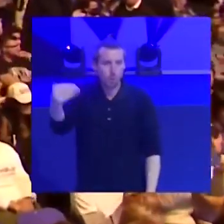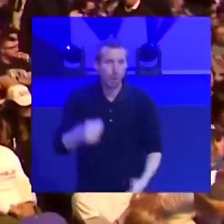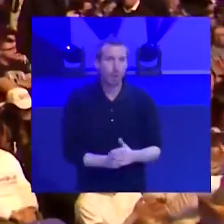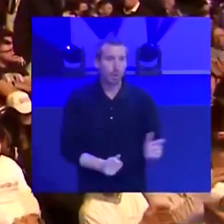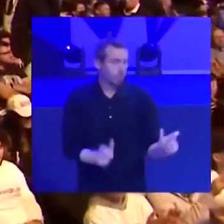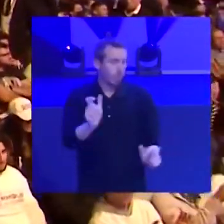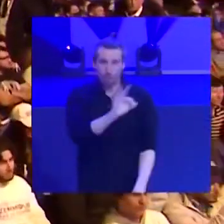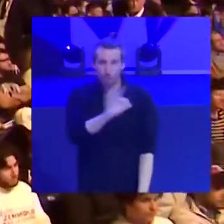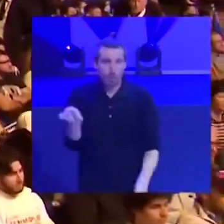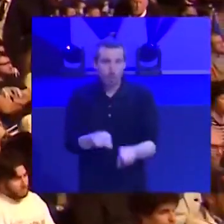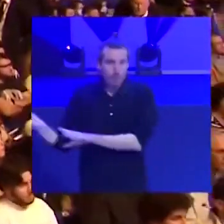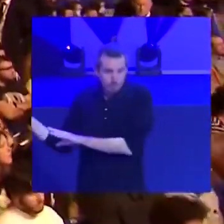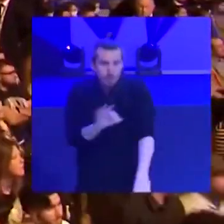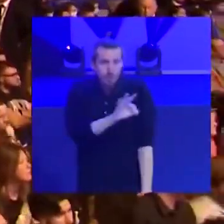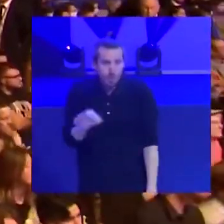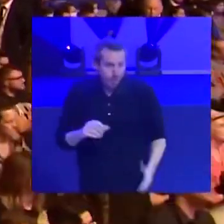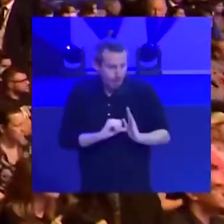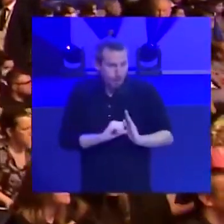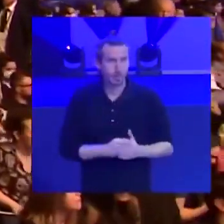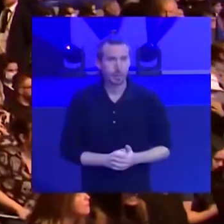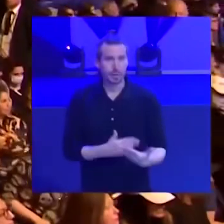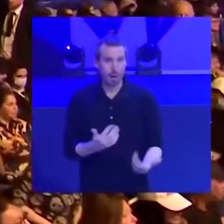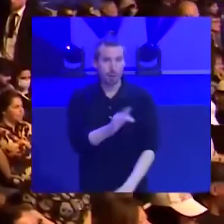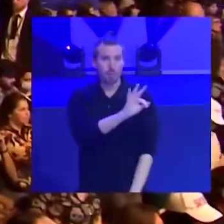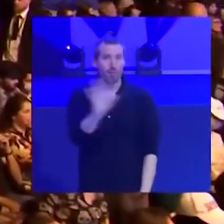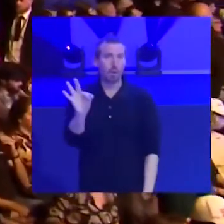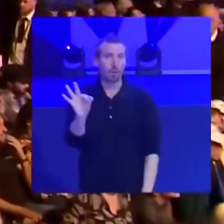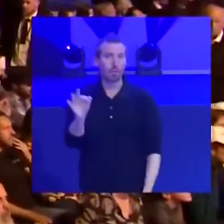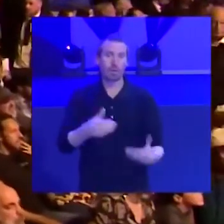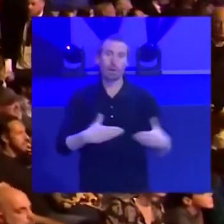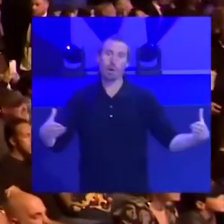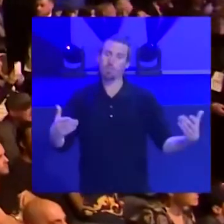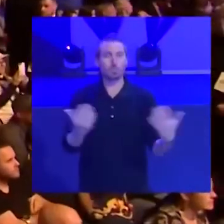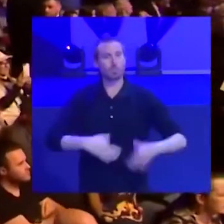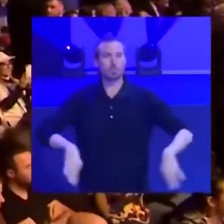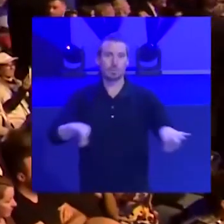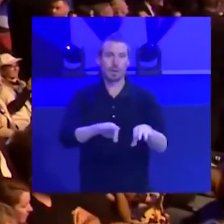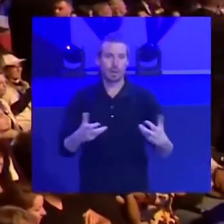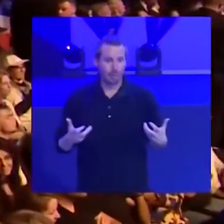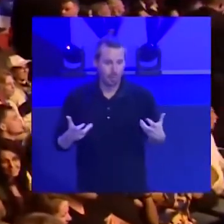venus d'ailleurs qui l'aiment pour elle. Cette France-là reste un grand pays à qui il ne manque une volonté et un